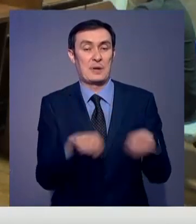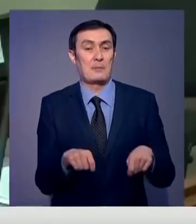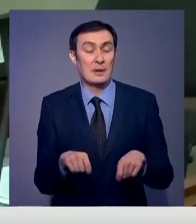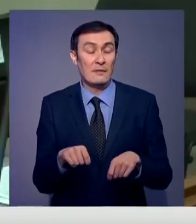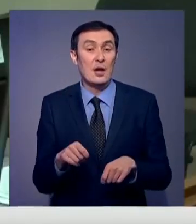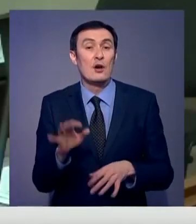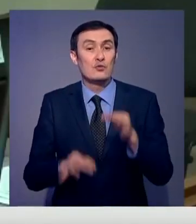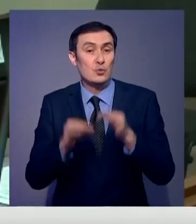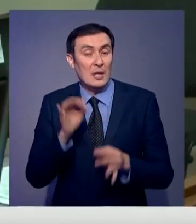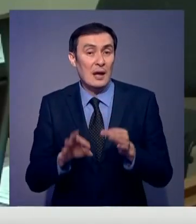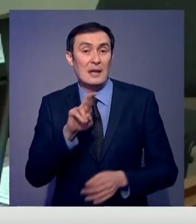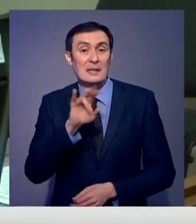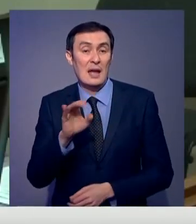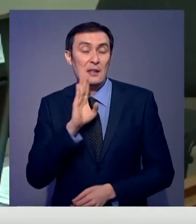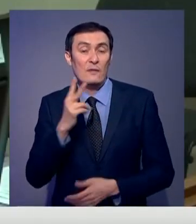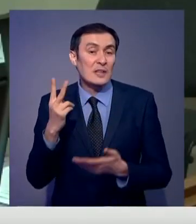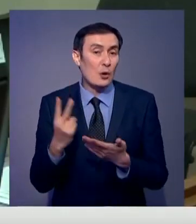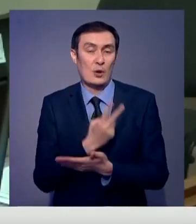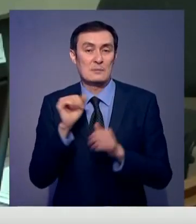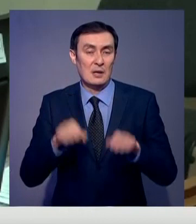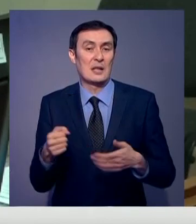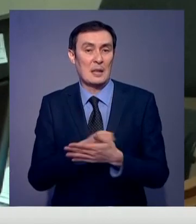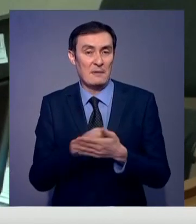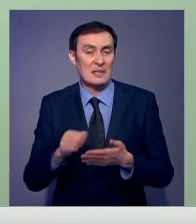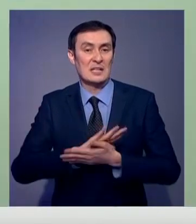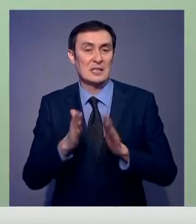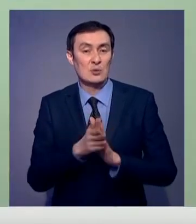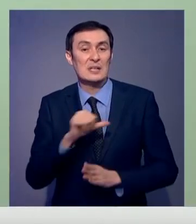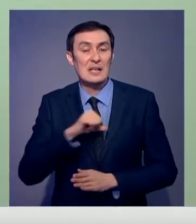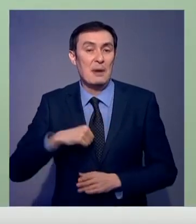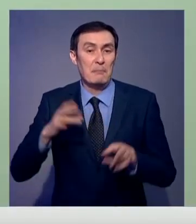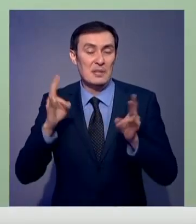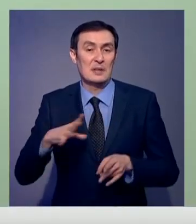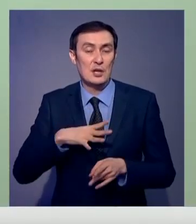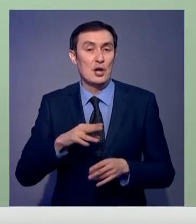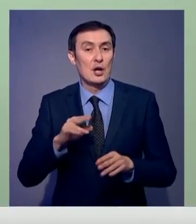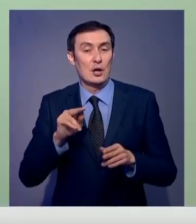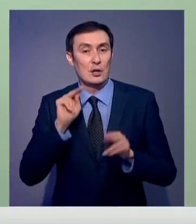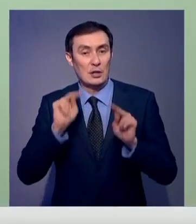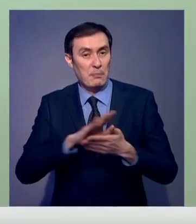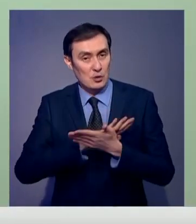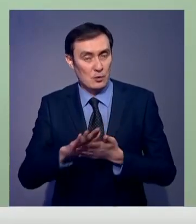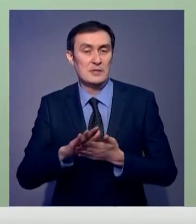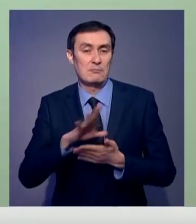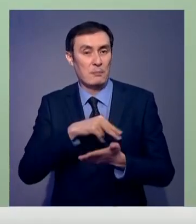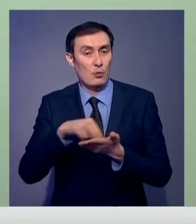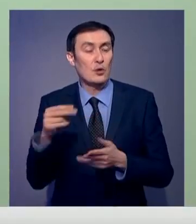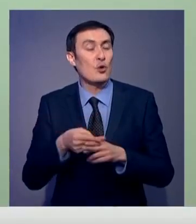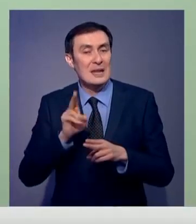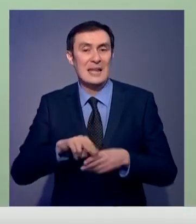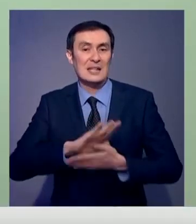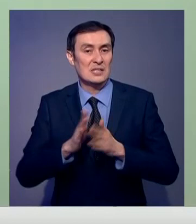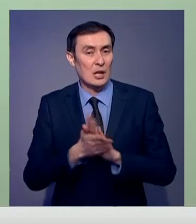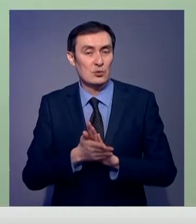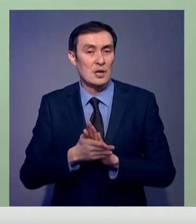В судах Яна только со второй попытки добилась статуса потерпевшей и добросовестного покупателя. Но и этот статус